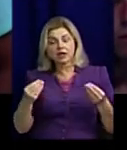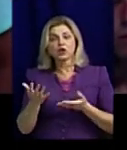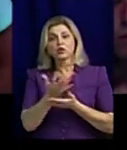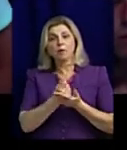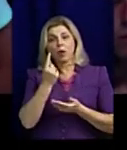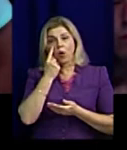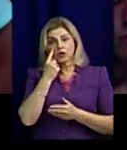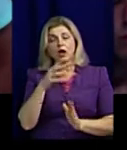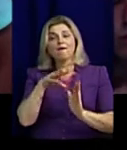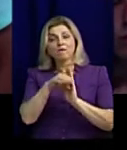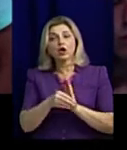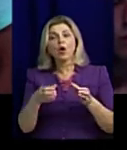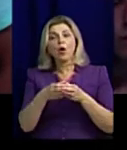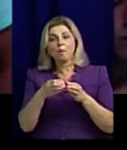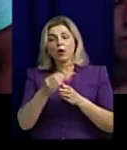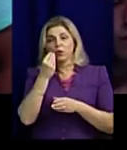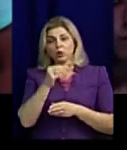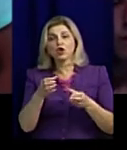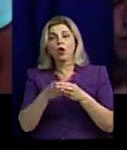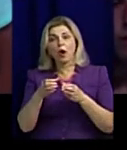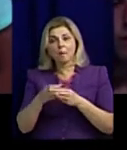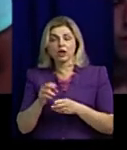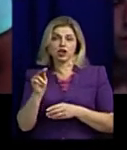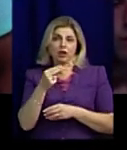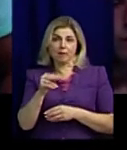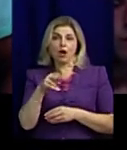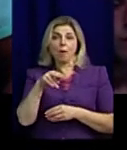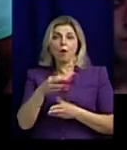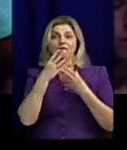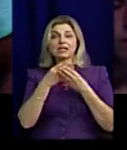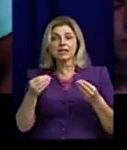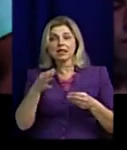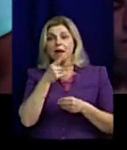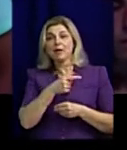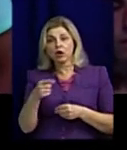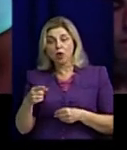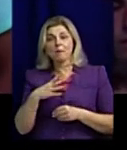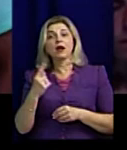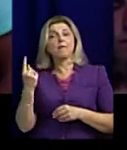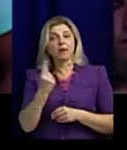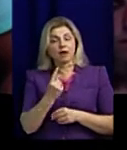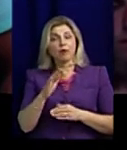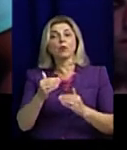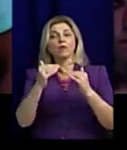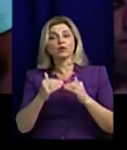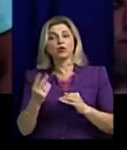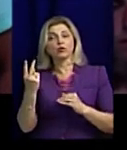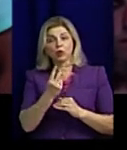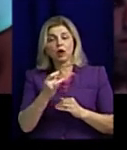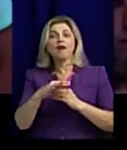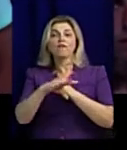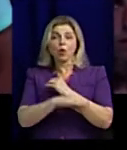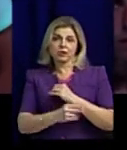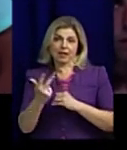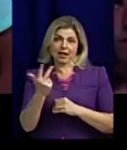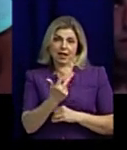увійшли до трійки команд найкращих команд чемпіонату саме по весінньому періоду. Йшли якби на першому, потім перемістилися на друге, по кінцівці на